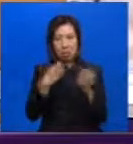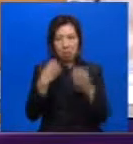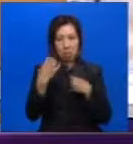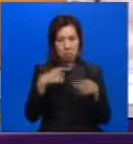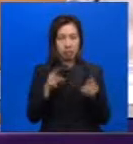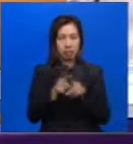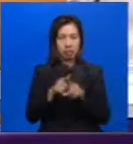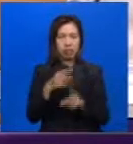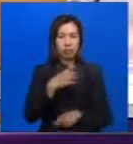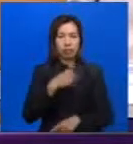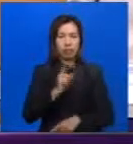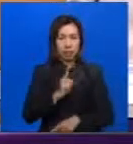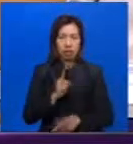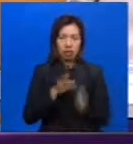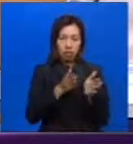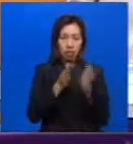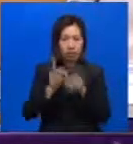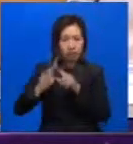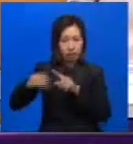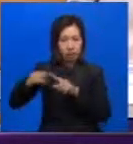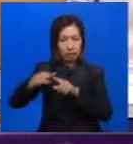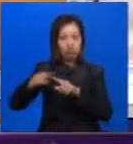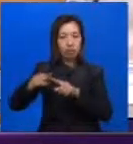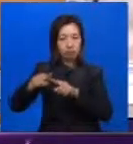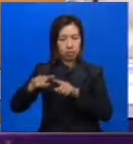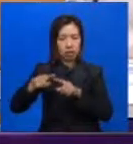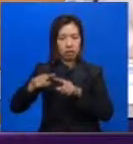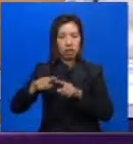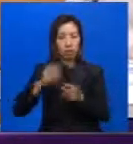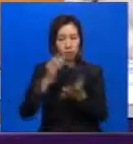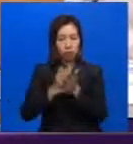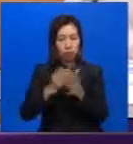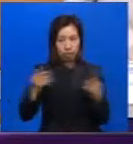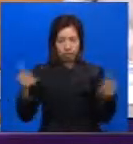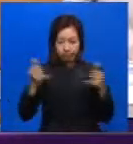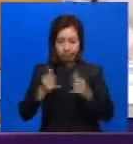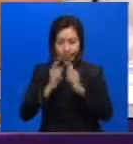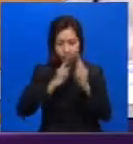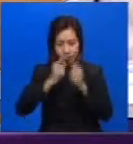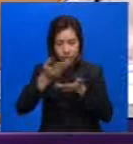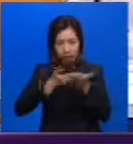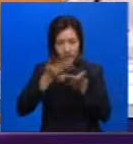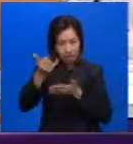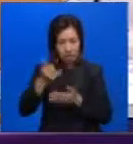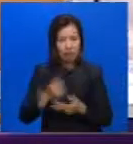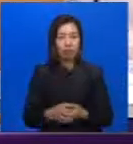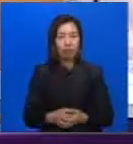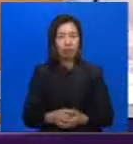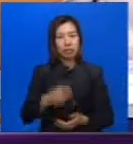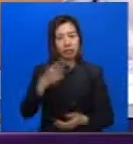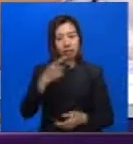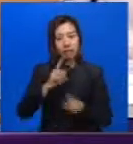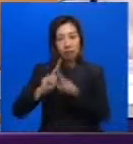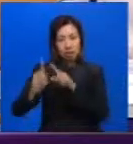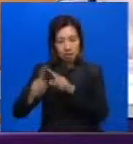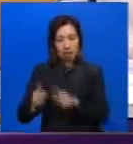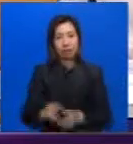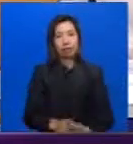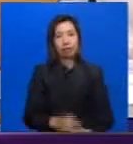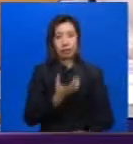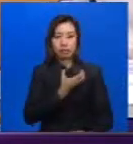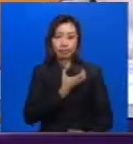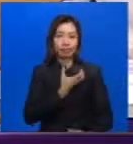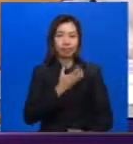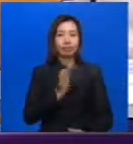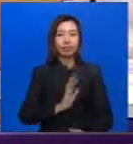ะเรียกร้องให้ทุกฝ่ายนั้นหันหน้าเจรจาร่วมกันแล้วก็บอกเลยนะคะว่าเวรย่อมระงับด้วยการไม่จองเวรติดตามจ